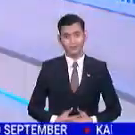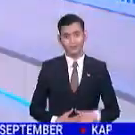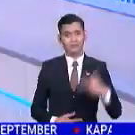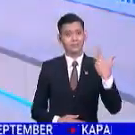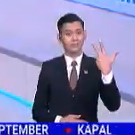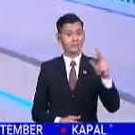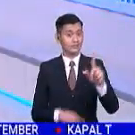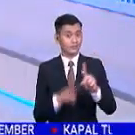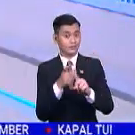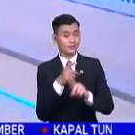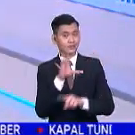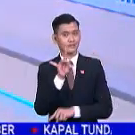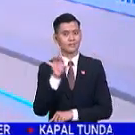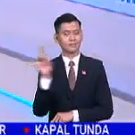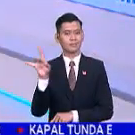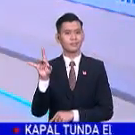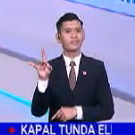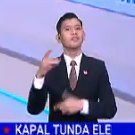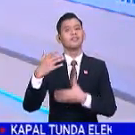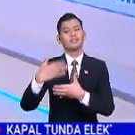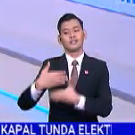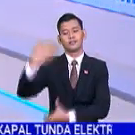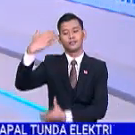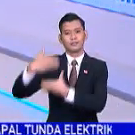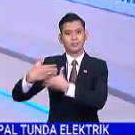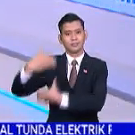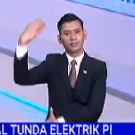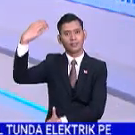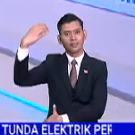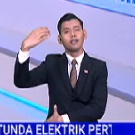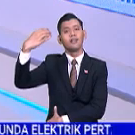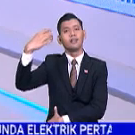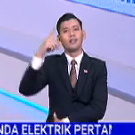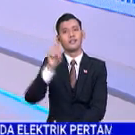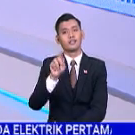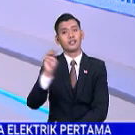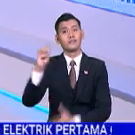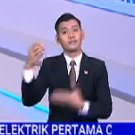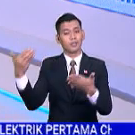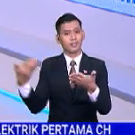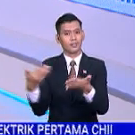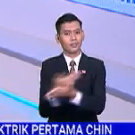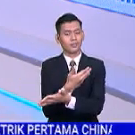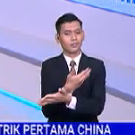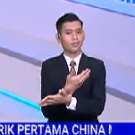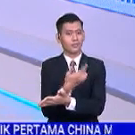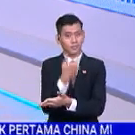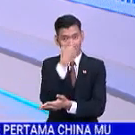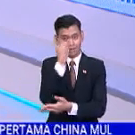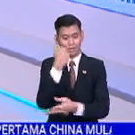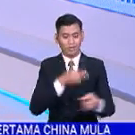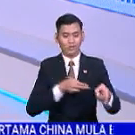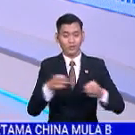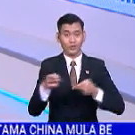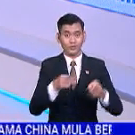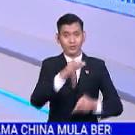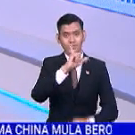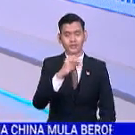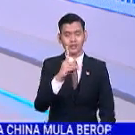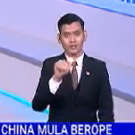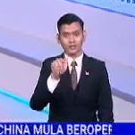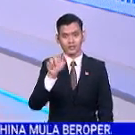13 daripada 88 menara telekomunikasi baharu yang dibina di bawah inisiatif Digital Negara Jendela Fasa